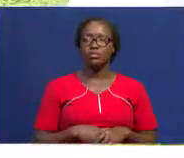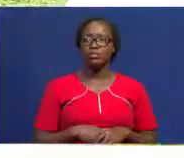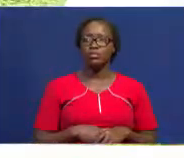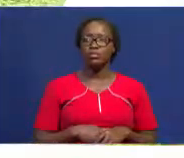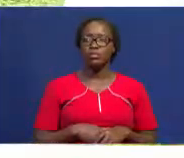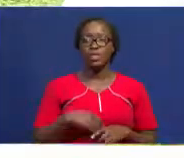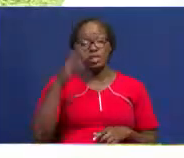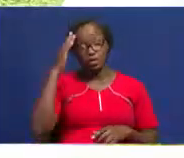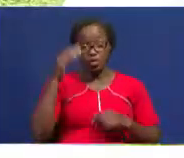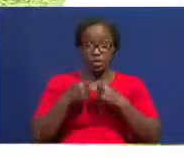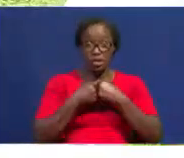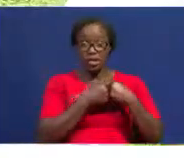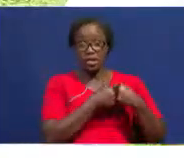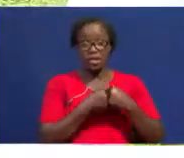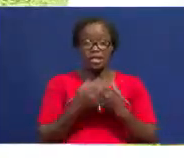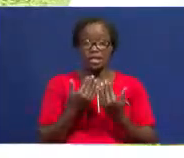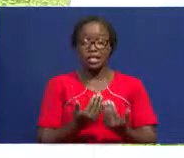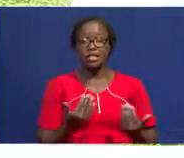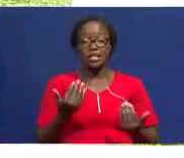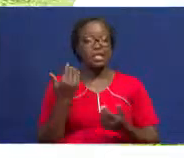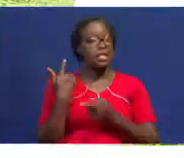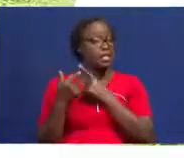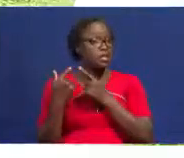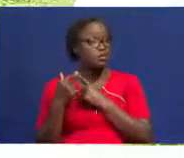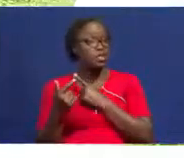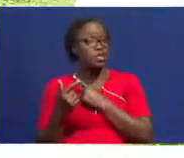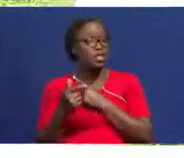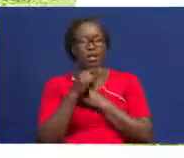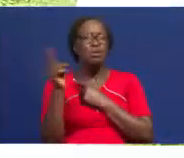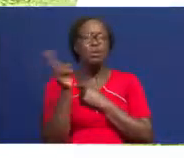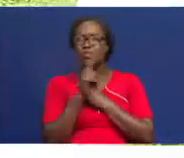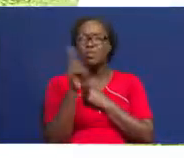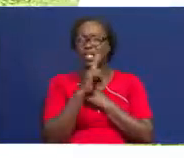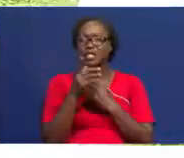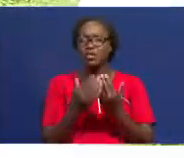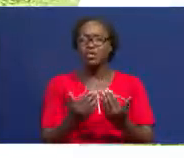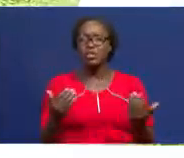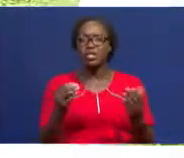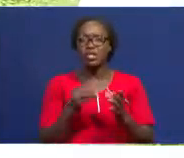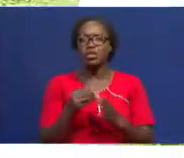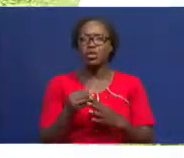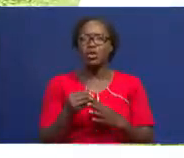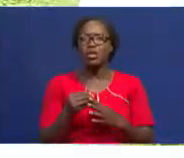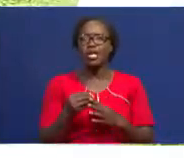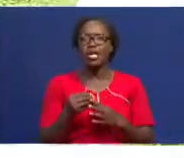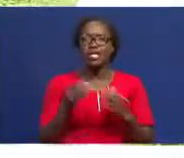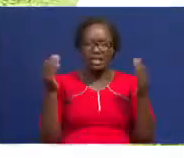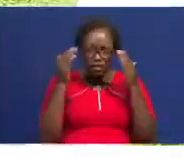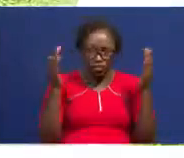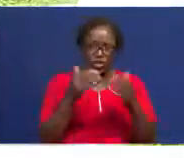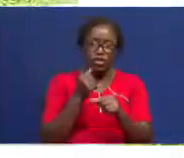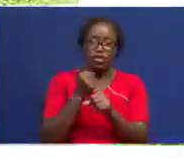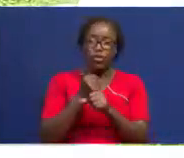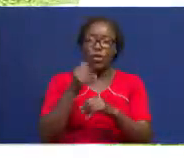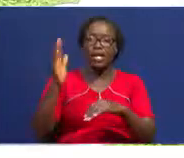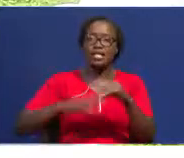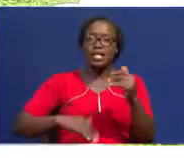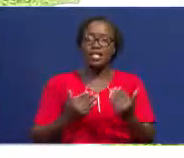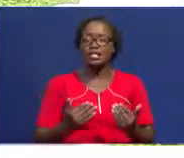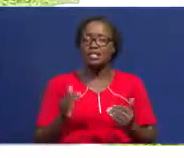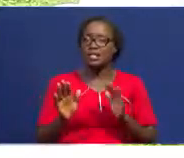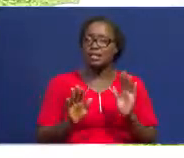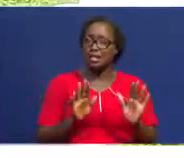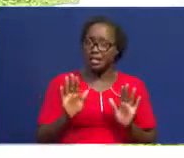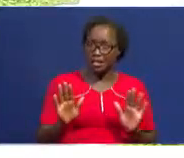Wajue challenges ambazo watoto wao wanapitia, wasikue wakali sana kwa watoto ama wasieke kazi mbele sana kushinda watoto